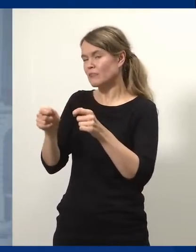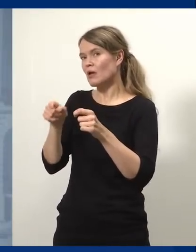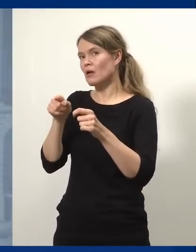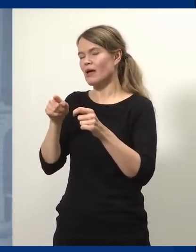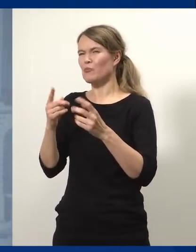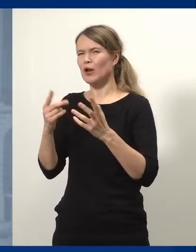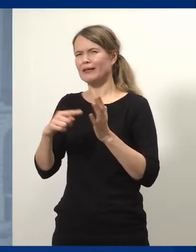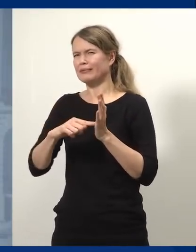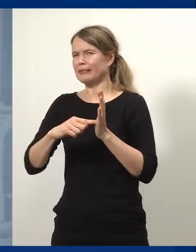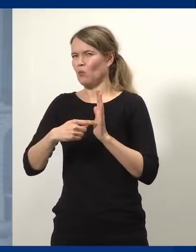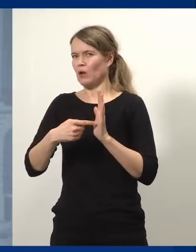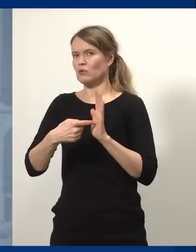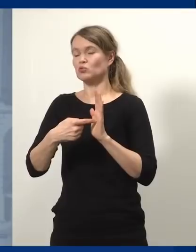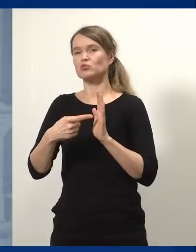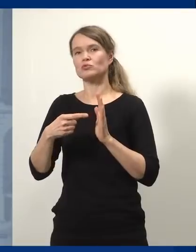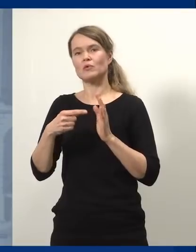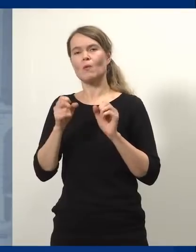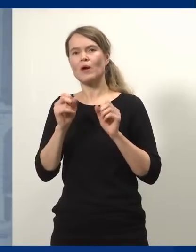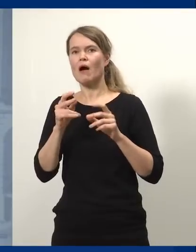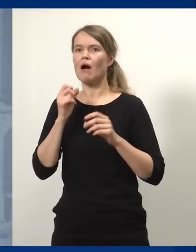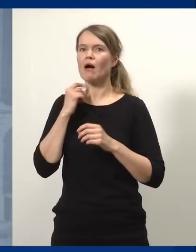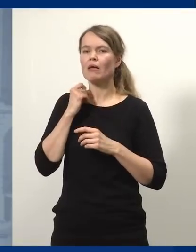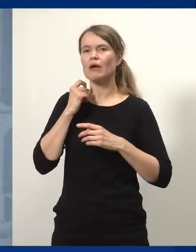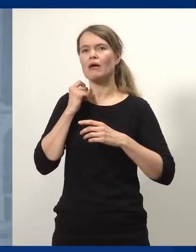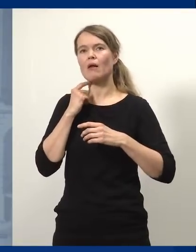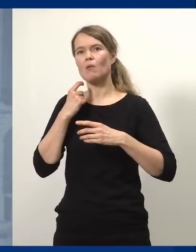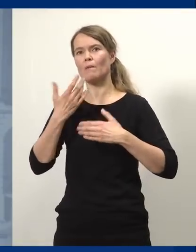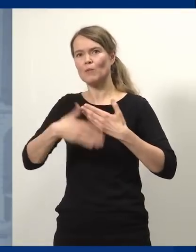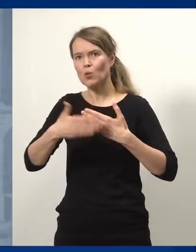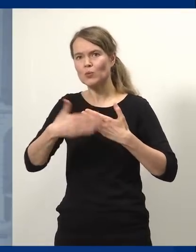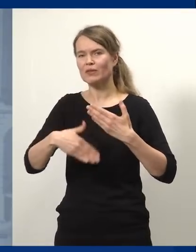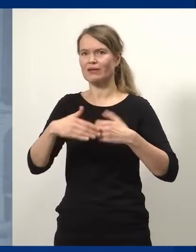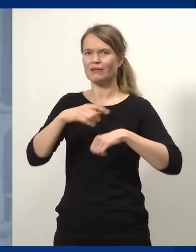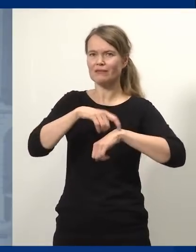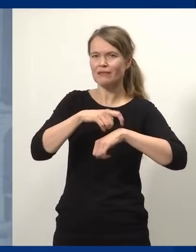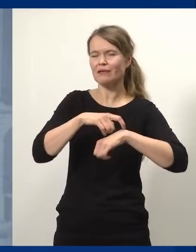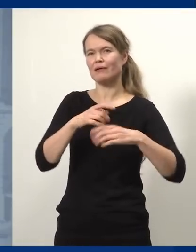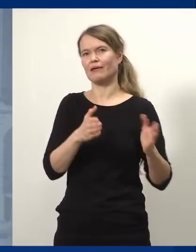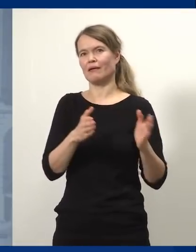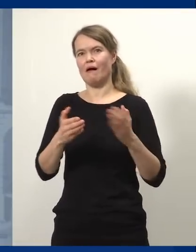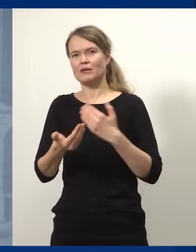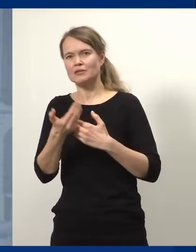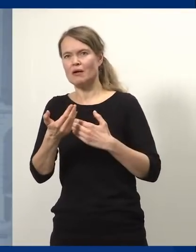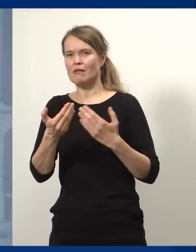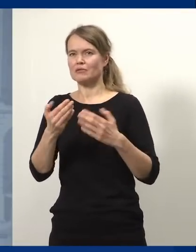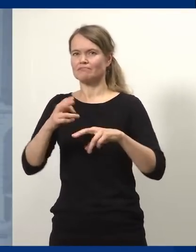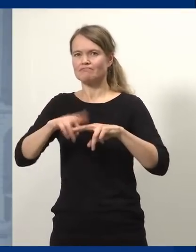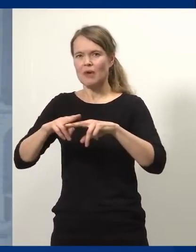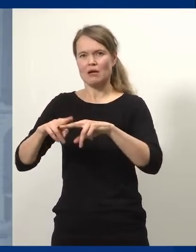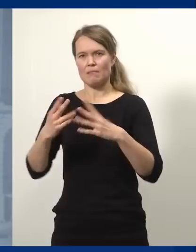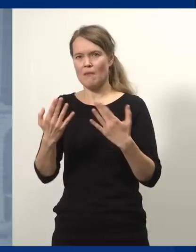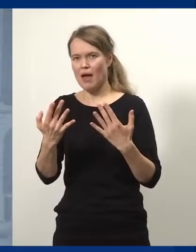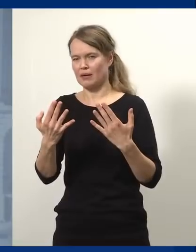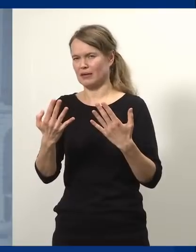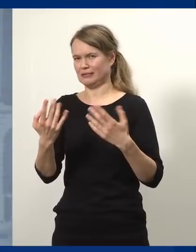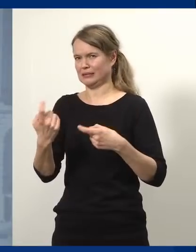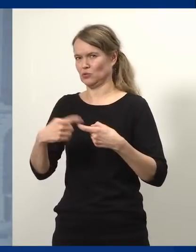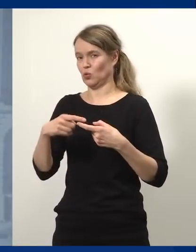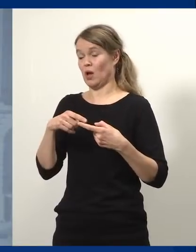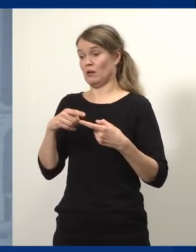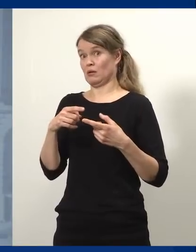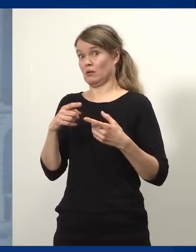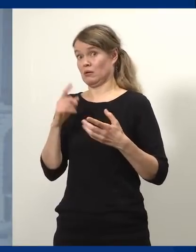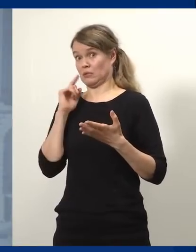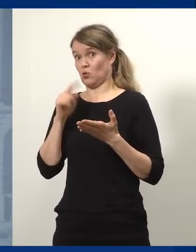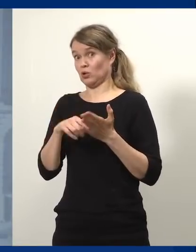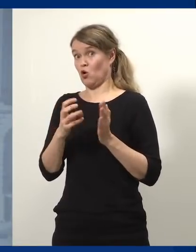aukiolojen, anniskeluaikojen ja asiakaspaikkamäärien osalta. Eli me emme 3 viikon jälkeen suinkaan palaisi